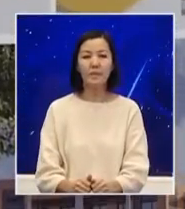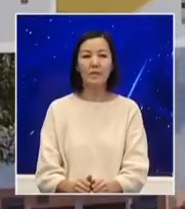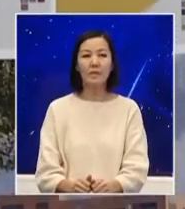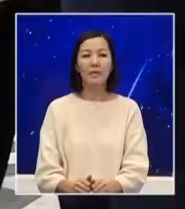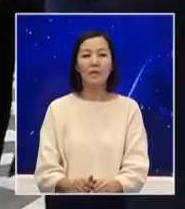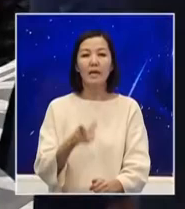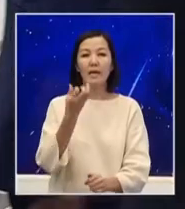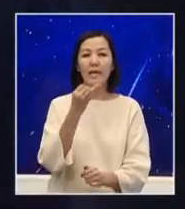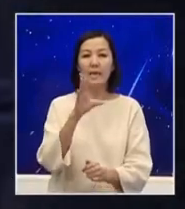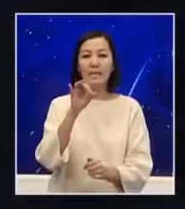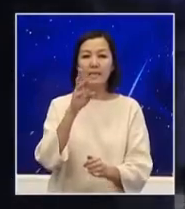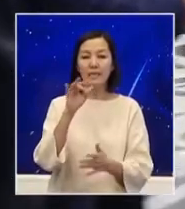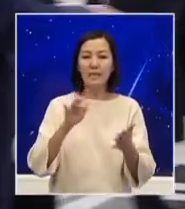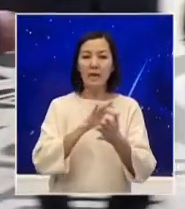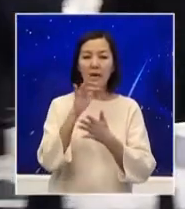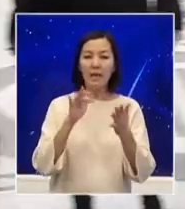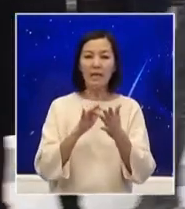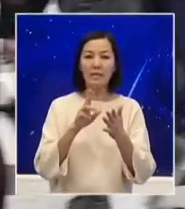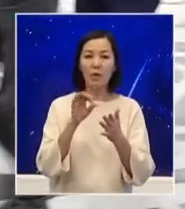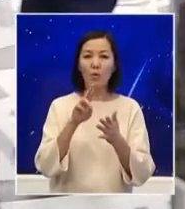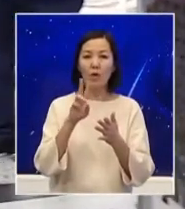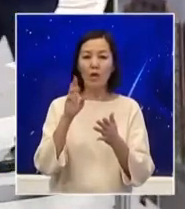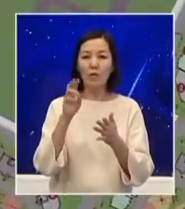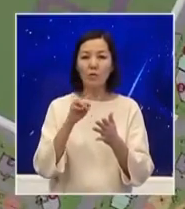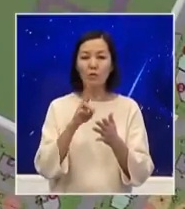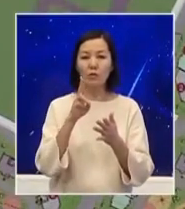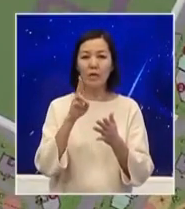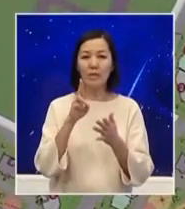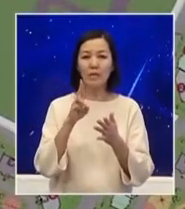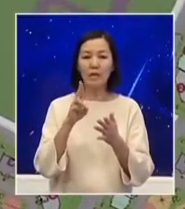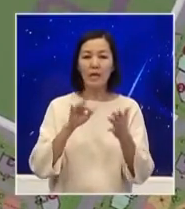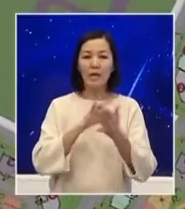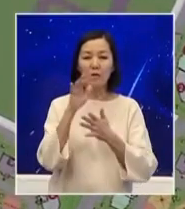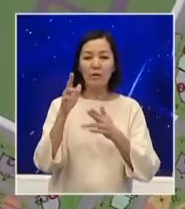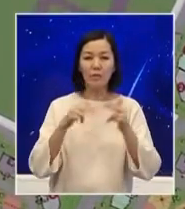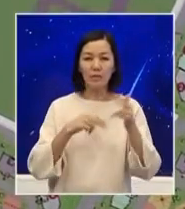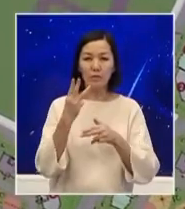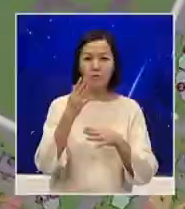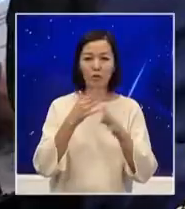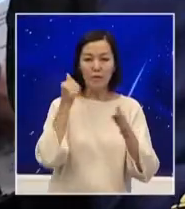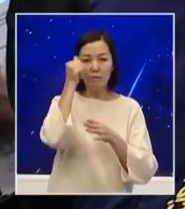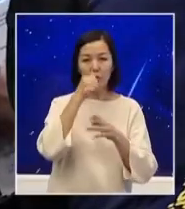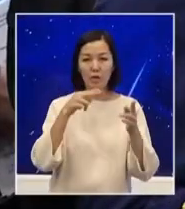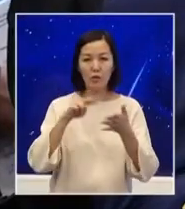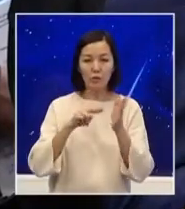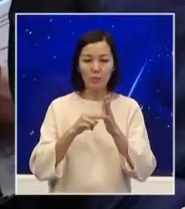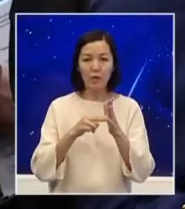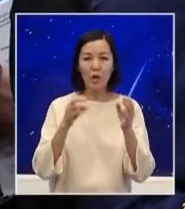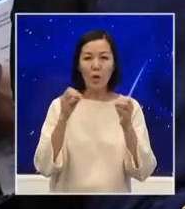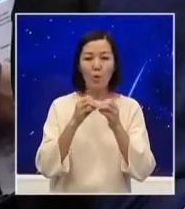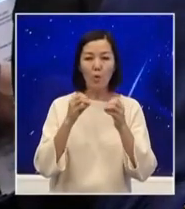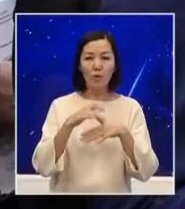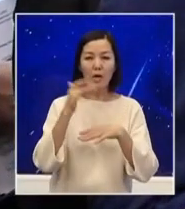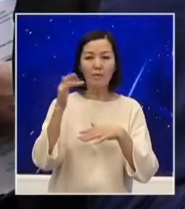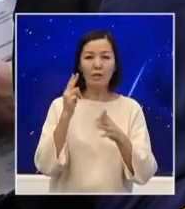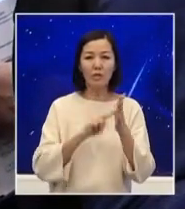Гейтит Исеріктес қаласы. Тап осы аумақтан Қоянқұс тұрғын үй кешені салынады. Құрылыс 3,5 жылға жоспарланған. Осы аралықта 10 қабатты